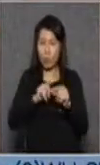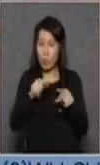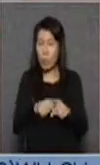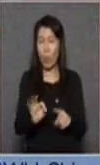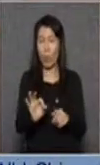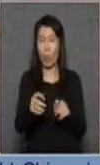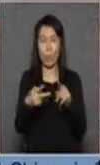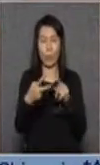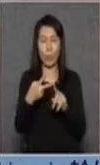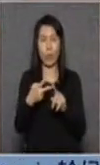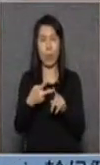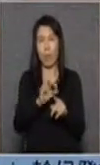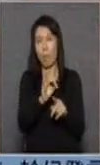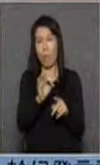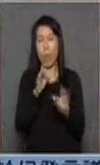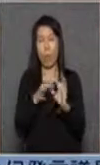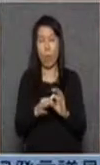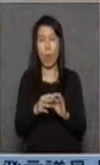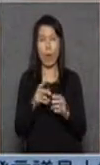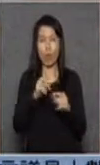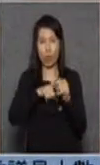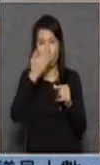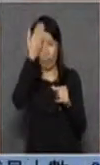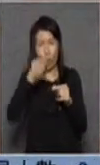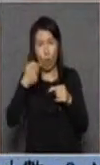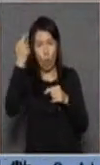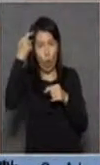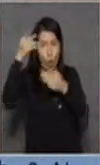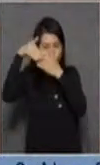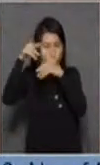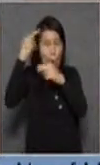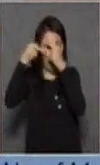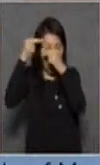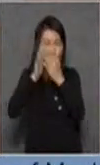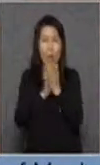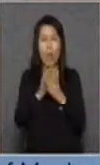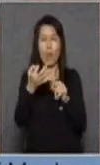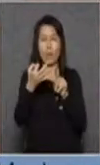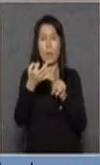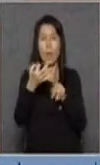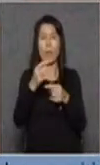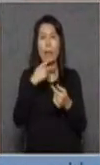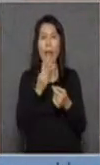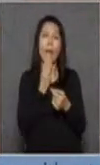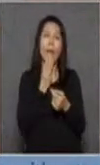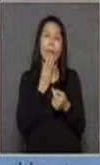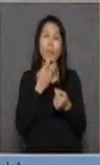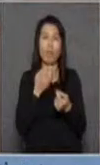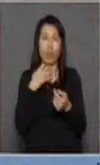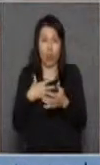有應付中風的腦外科，亦都是沒有治療癌症的腫瘤科。